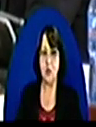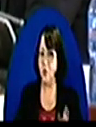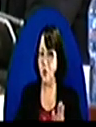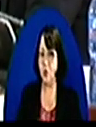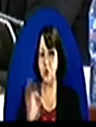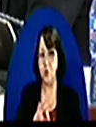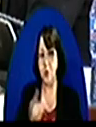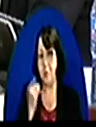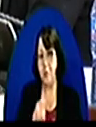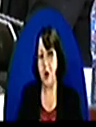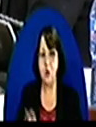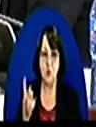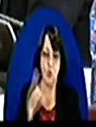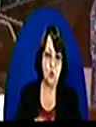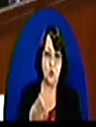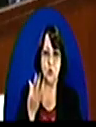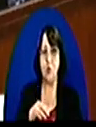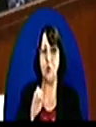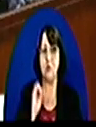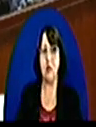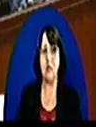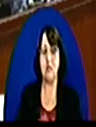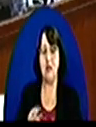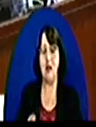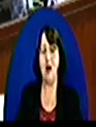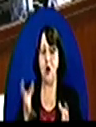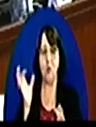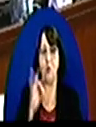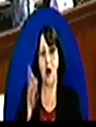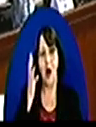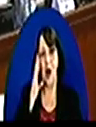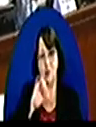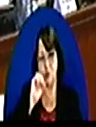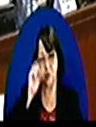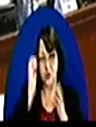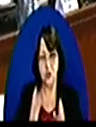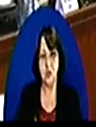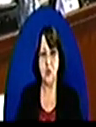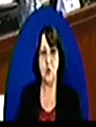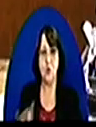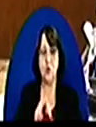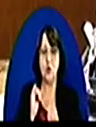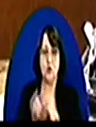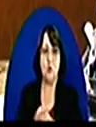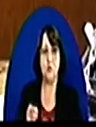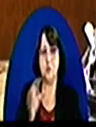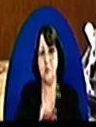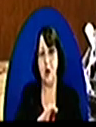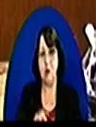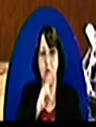үүсгэхгүй хүнд суртал гаргахгүйгээр үйлчлэх хэрэгтэй гэсэн тайлбарыг улсын онцгой комиссийн өгөөд